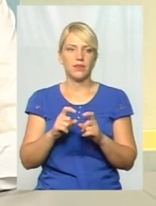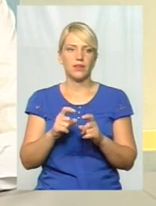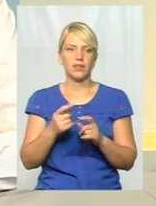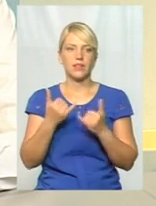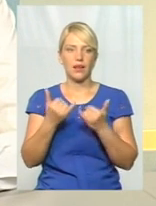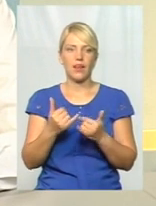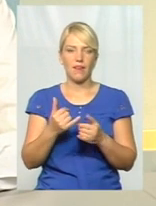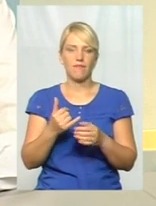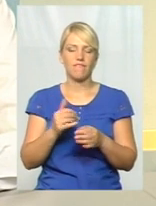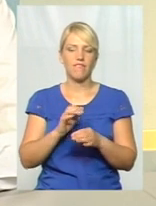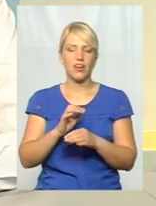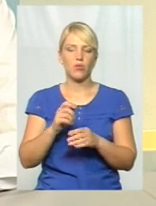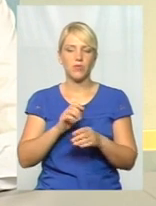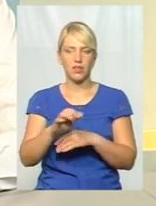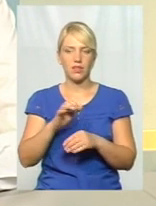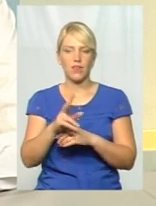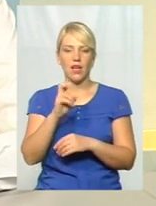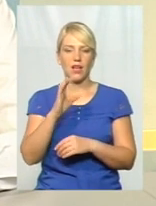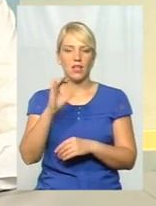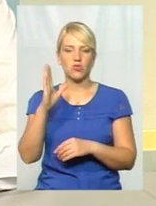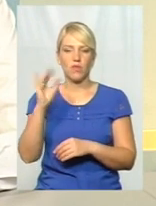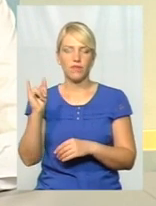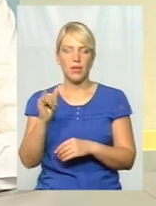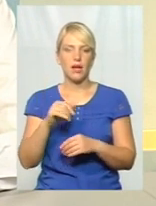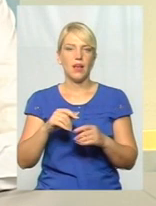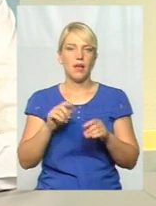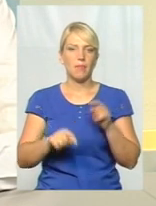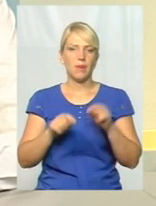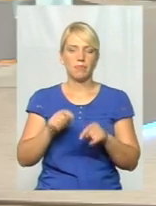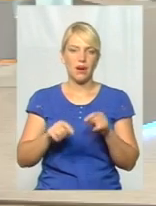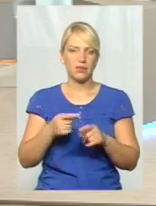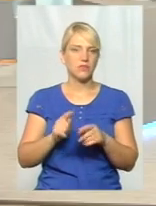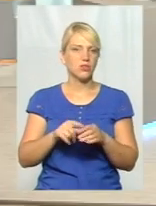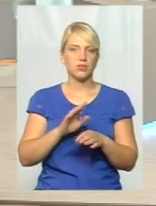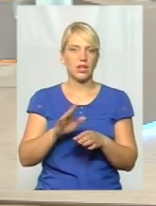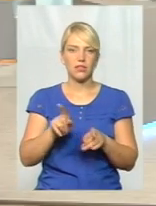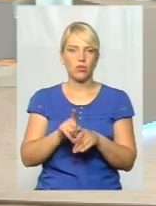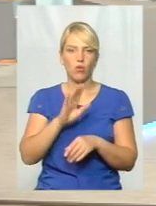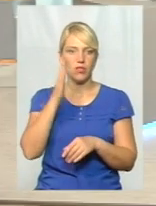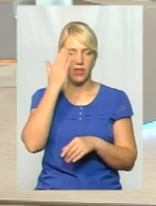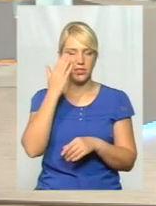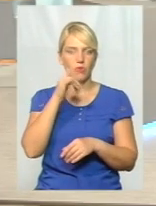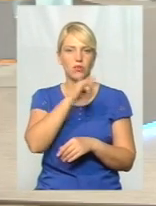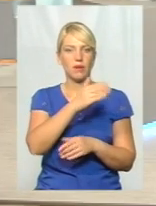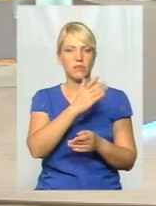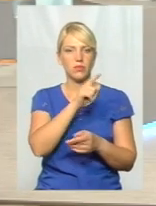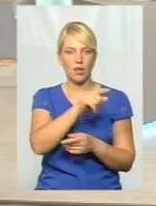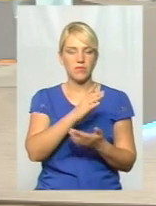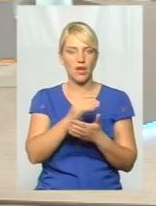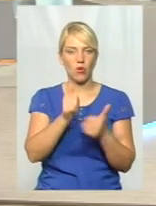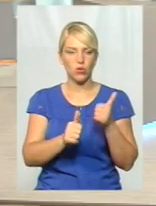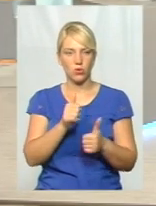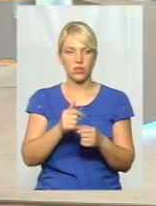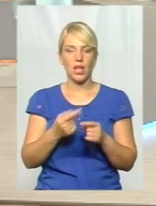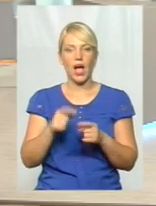такі преференції, тому що от касові апарати, там кільканадцять виробників є, і вони все-таки конкурують. В нас сьогодні одразу точні. Тобто це